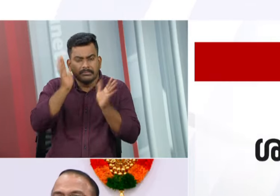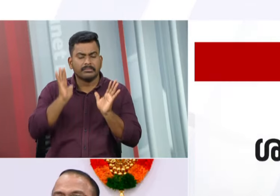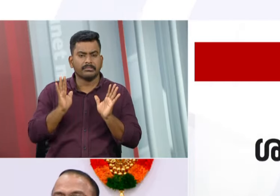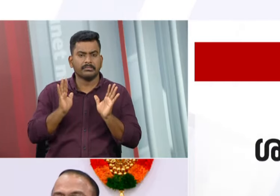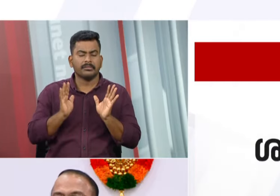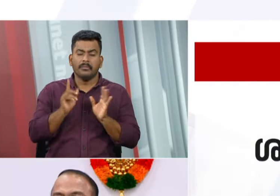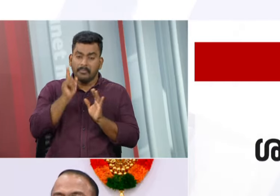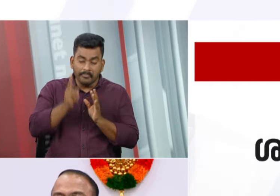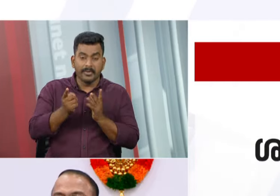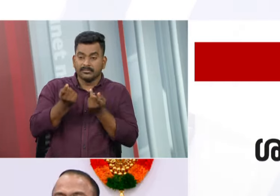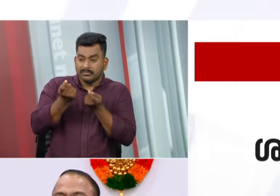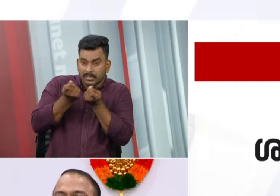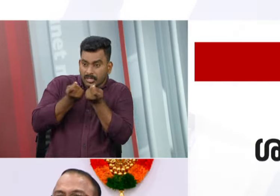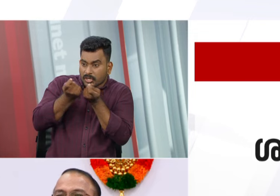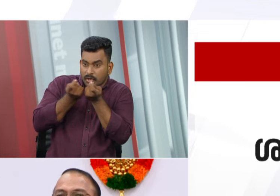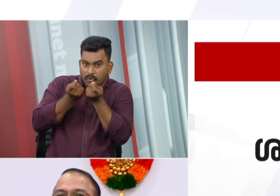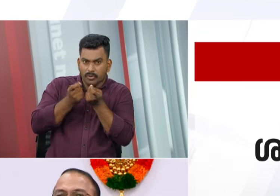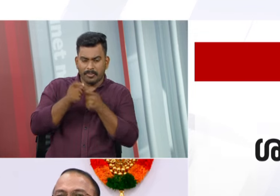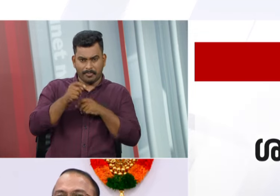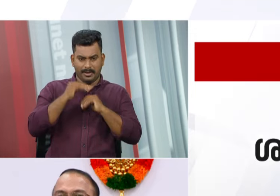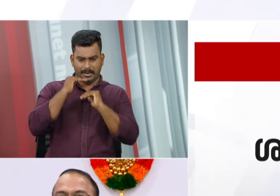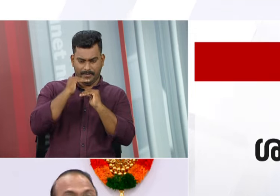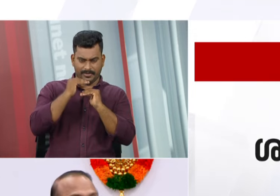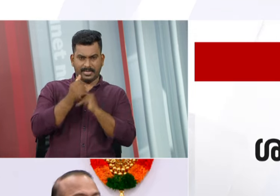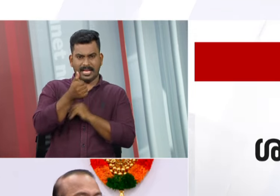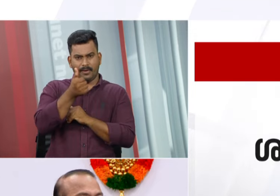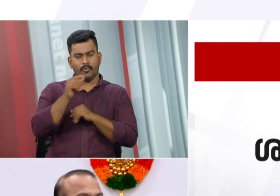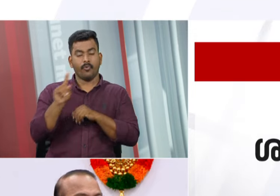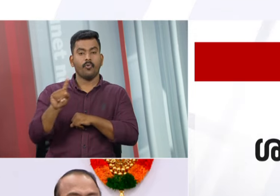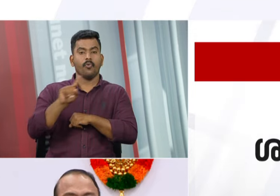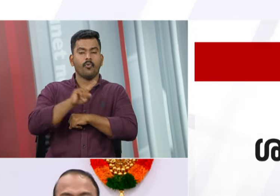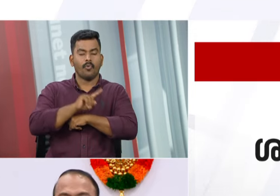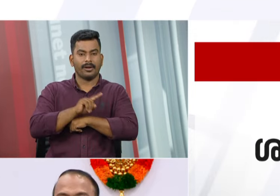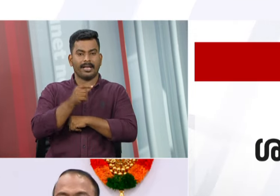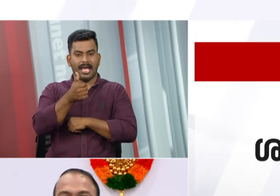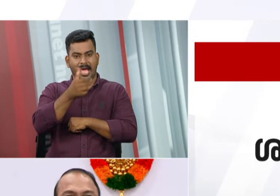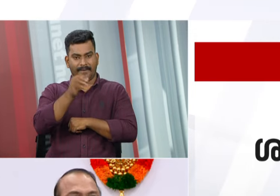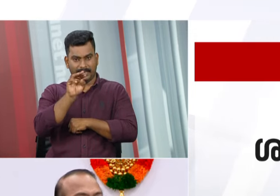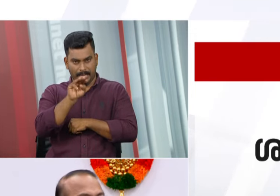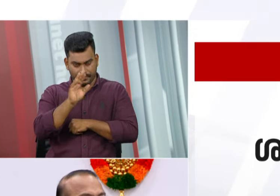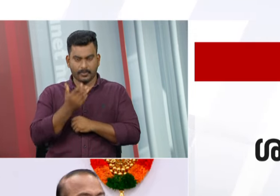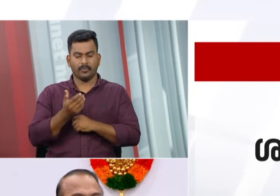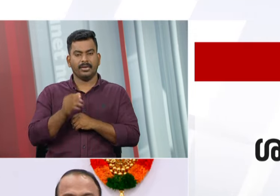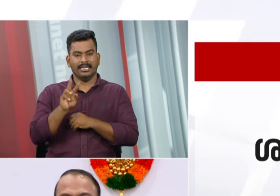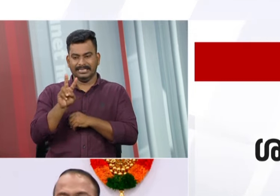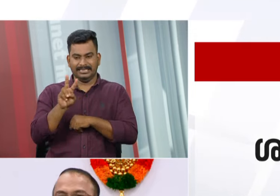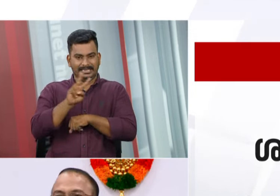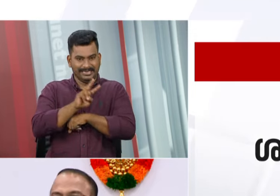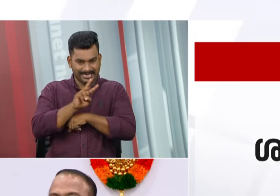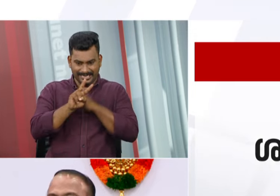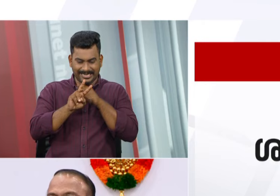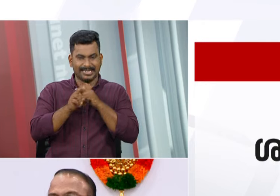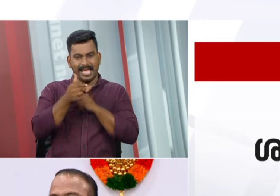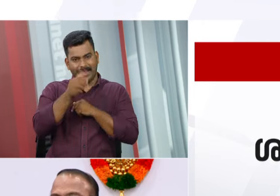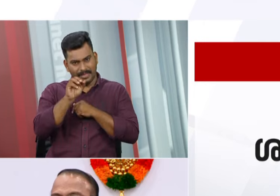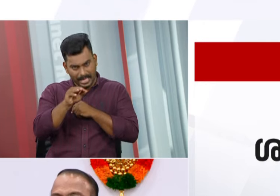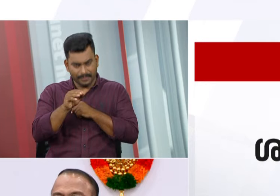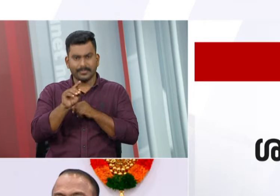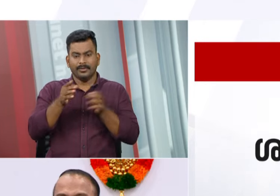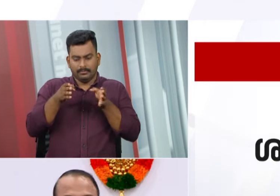മാനേജ്മെൻ്റ് ഒരു വിഷയമല്ലേ? വെർച്വൽ ക്യൂ ചെയ്യുമ്പോഴുള്ള ഗുണം എന്താ? നമുക്കറിയാം അത് ഇത്ര പേര് വരും, ഇത്ര പേർക്കുള്ള സംവിധാനം